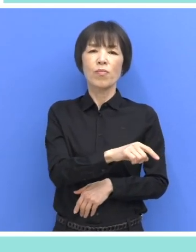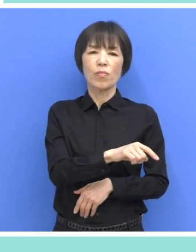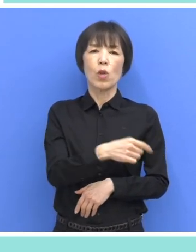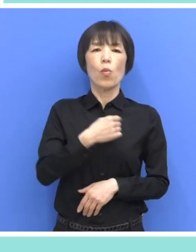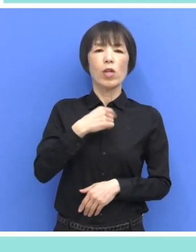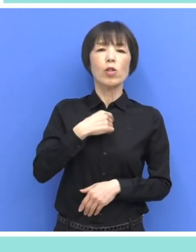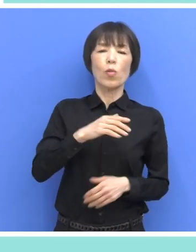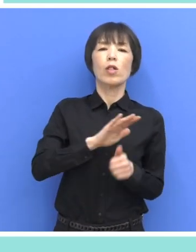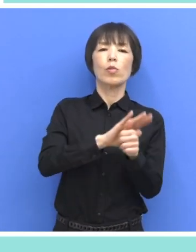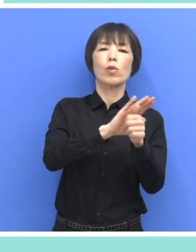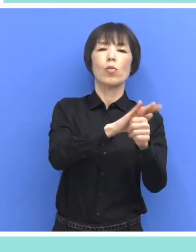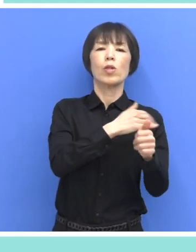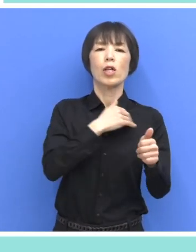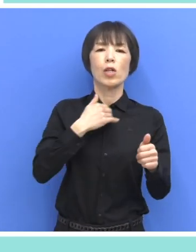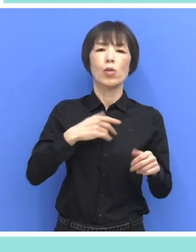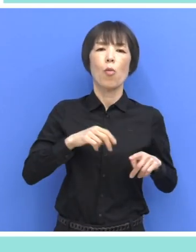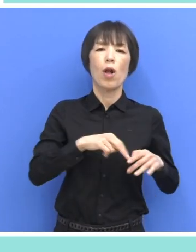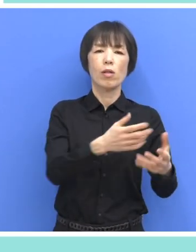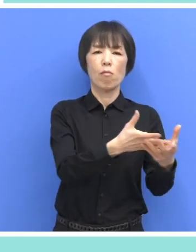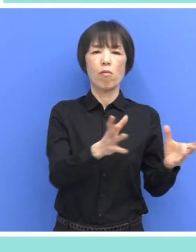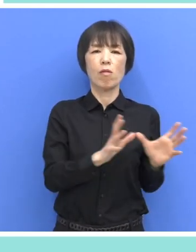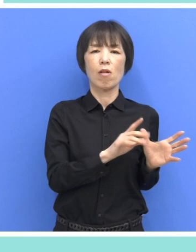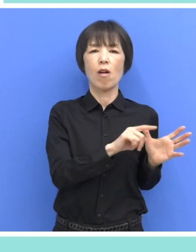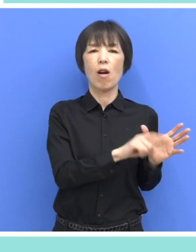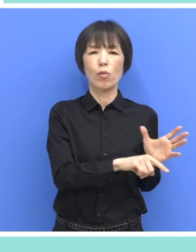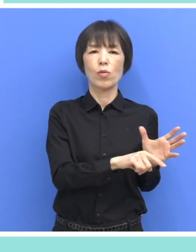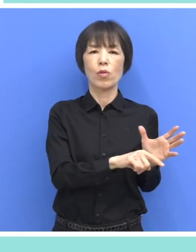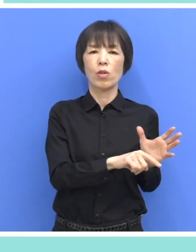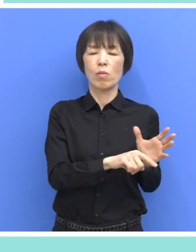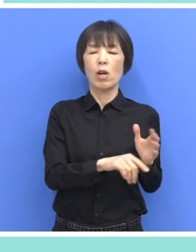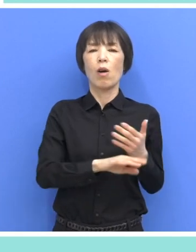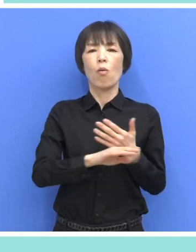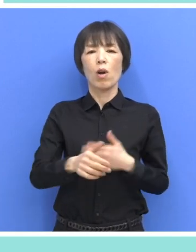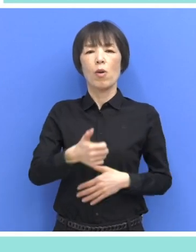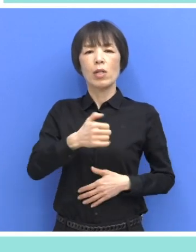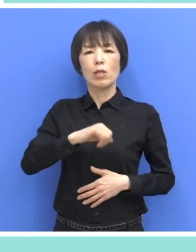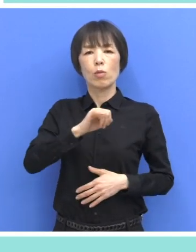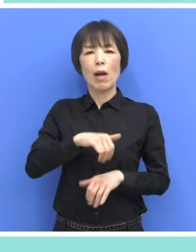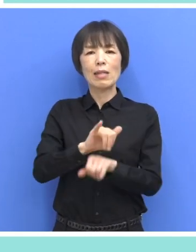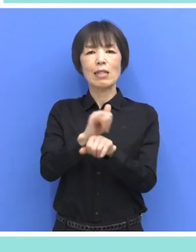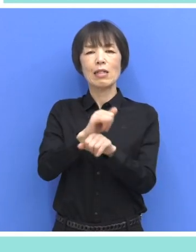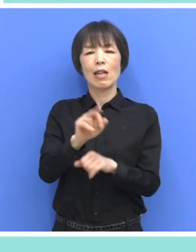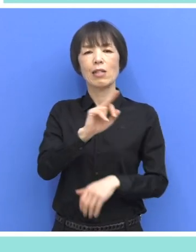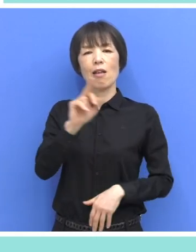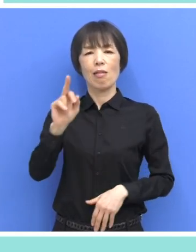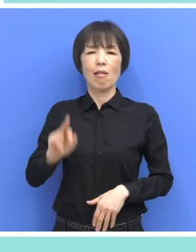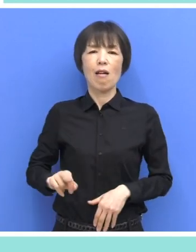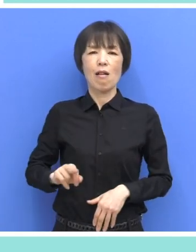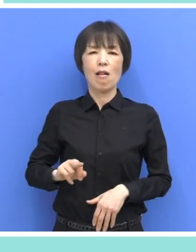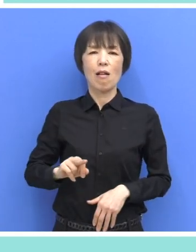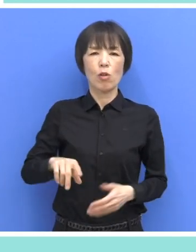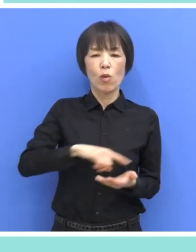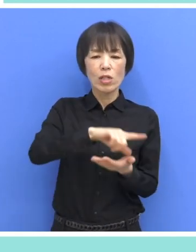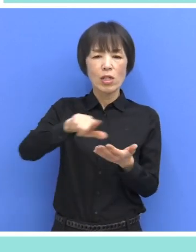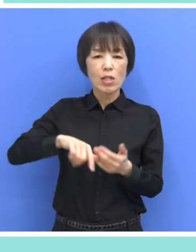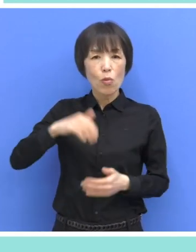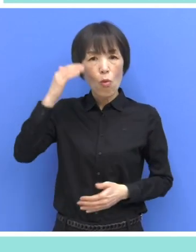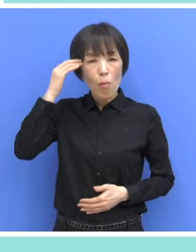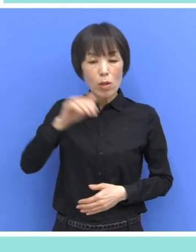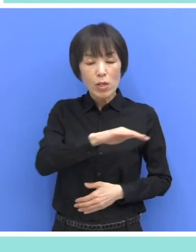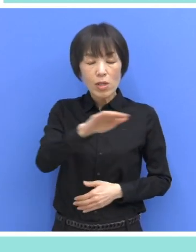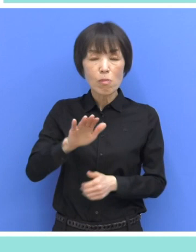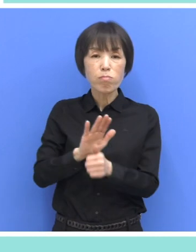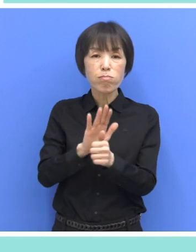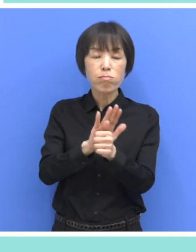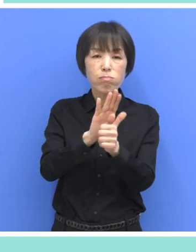には私手伝いますよっていうボランティアの方がいたり、シルバー人材センターさんが、じゃあいろんなことで地域のお困りごとお